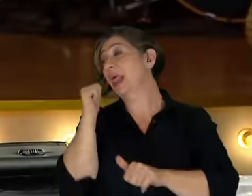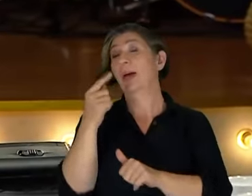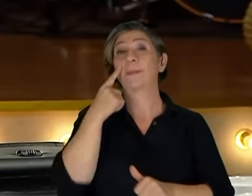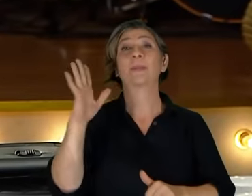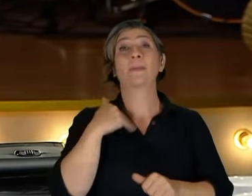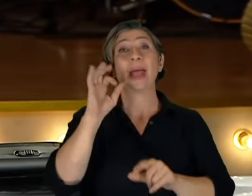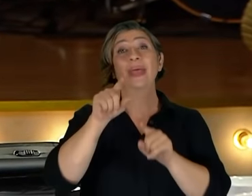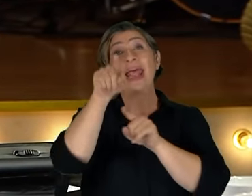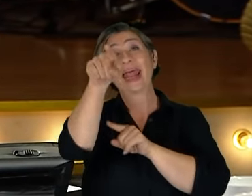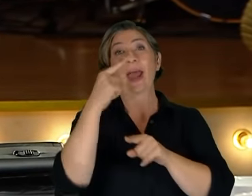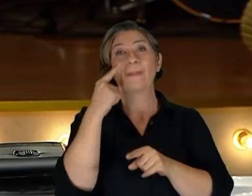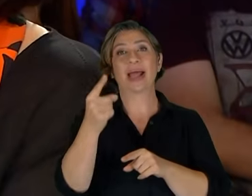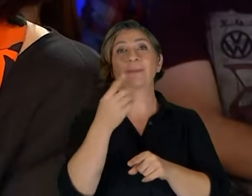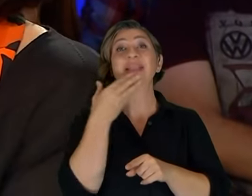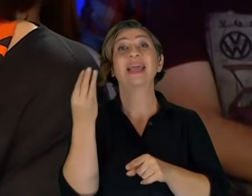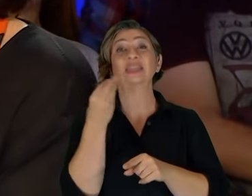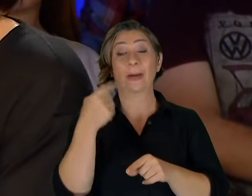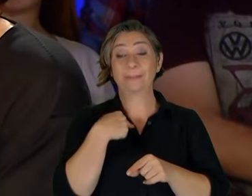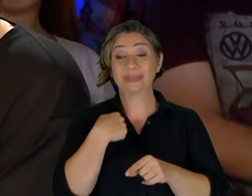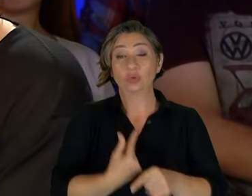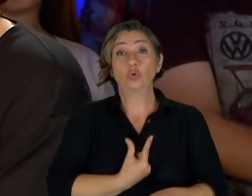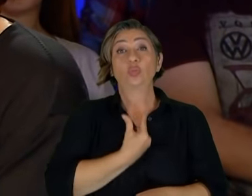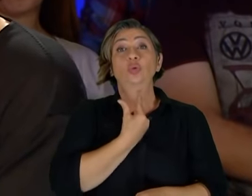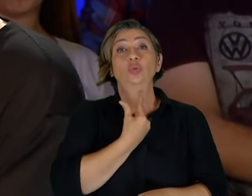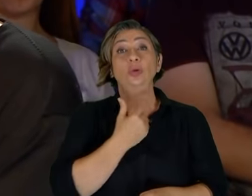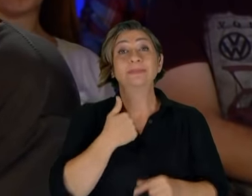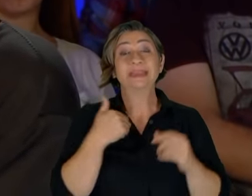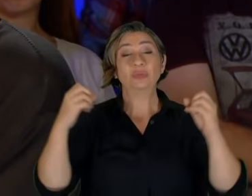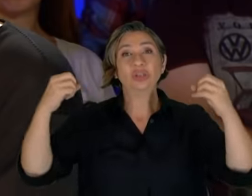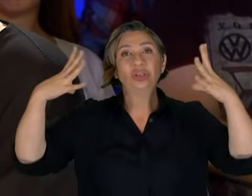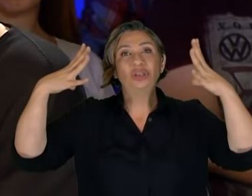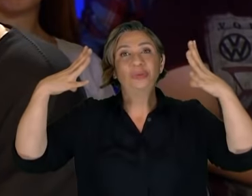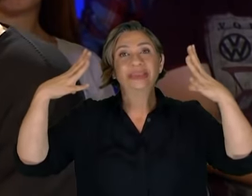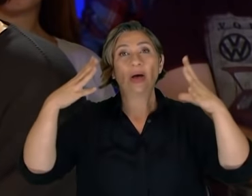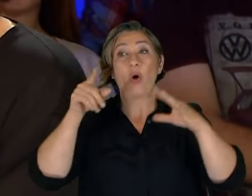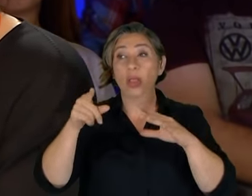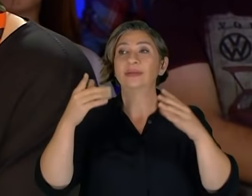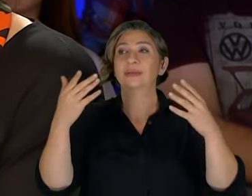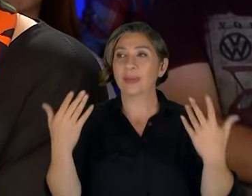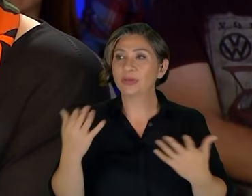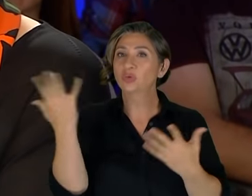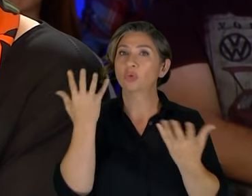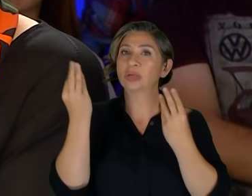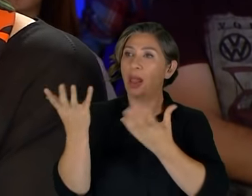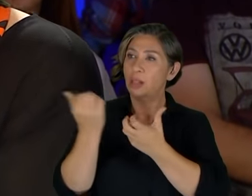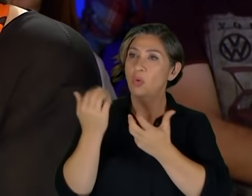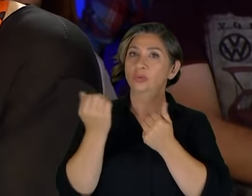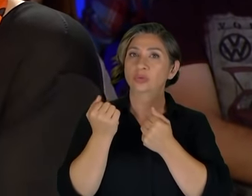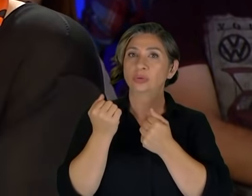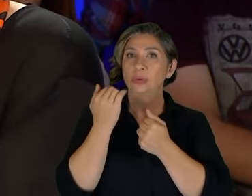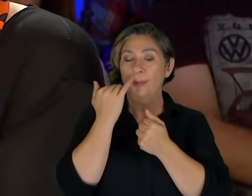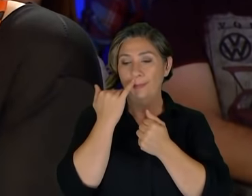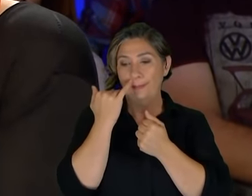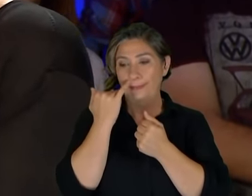hep ileriye bakarım. Gençler bizim umudumuz, bizim ışığımız. Onlardan tabii ki çok güzel şeyler alıyoruz.